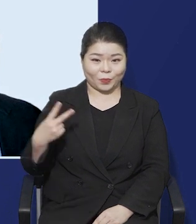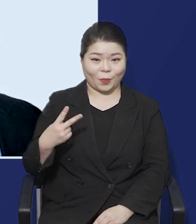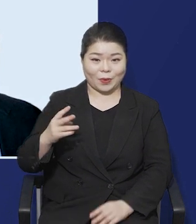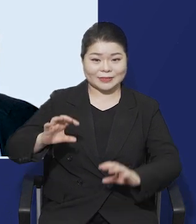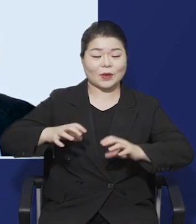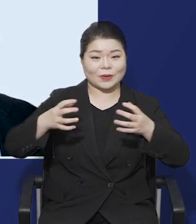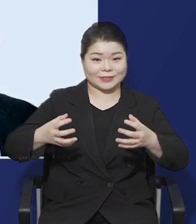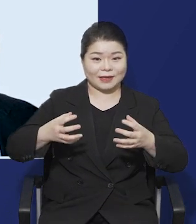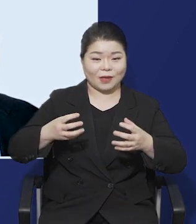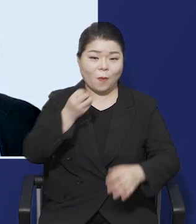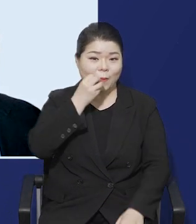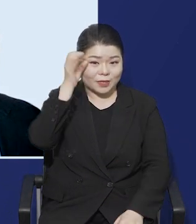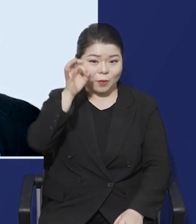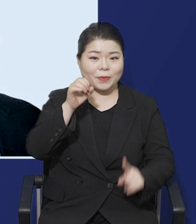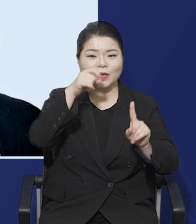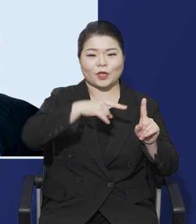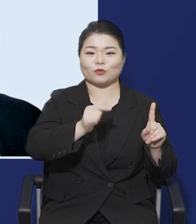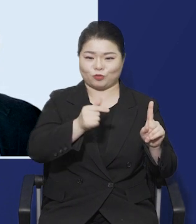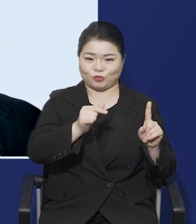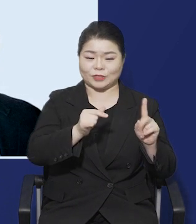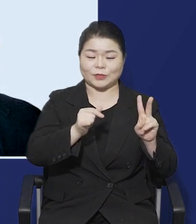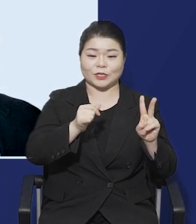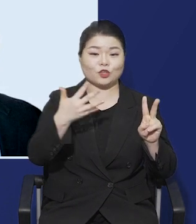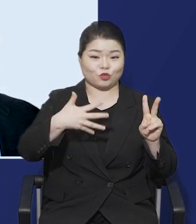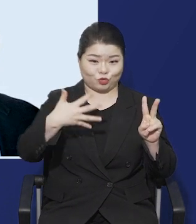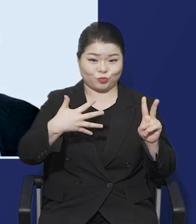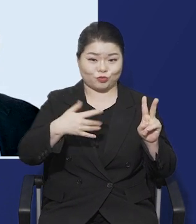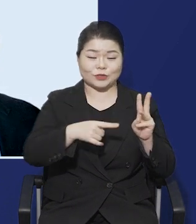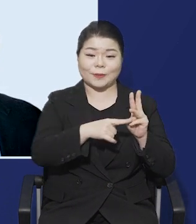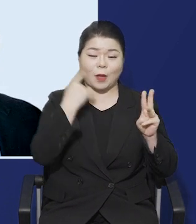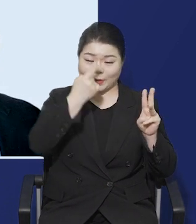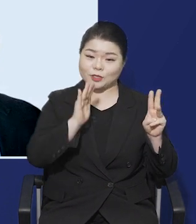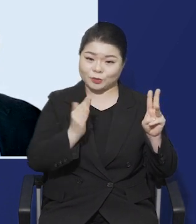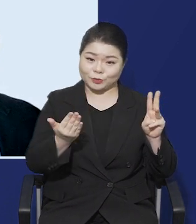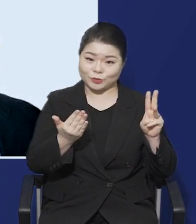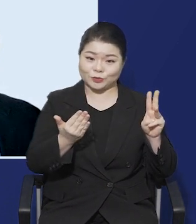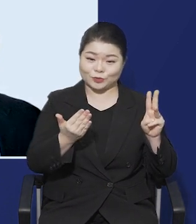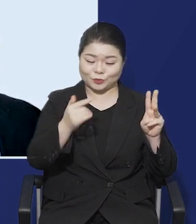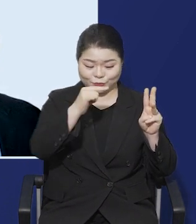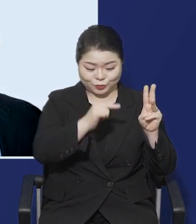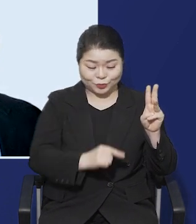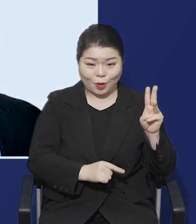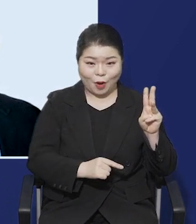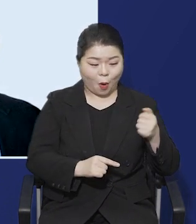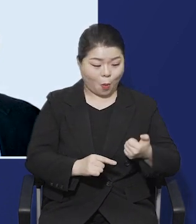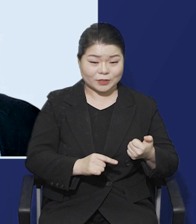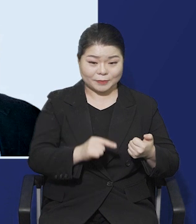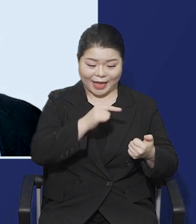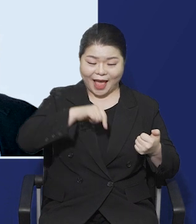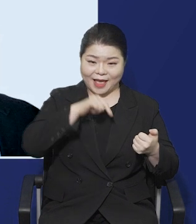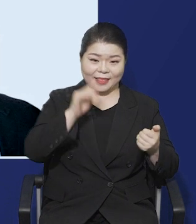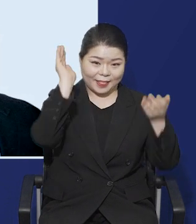세계 웹사이트를 보면 1위는 구글, 2위는 유튜브, 3위는 페이스북 등의 순으로 나타나고 이 50위